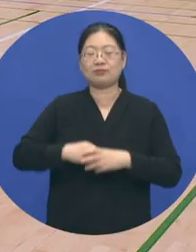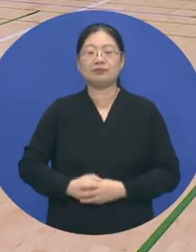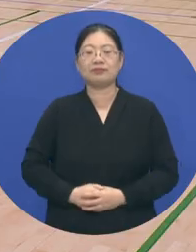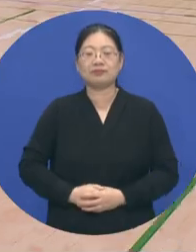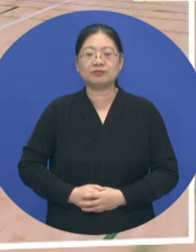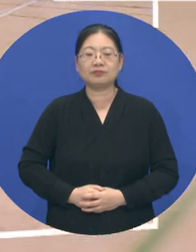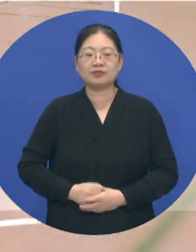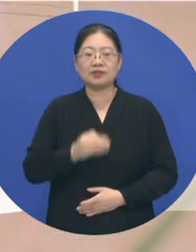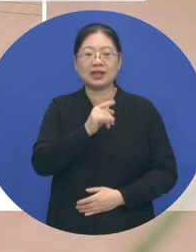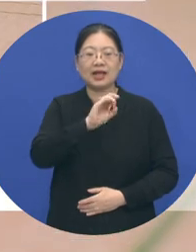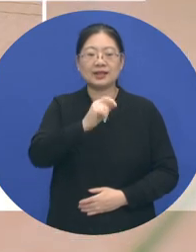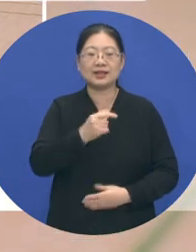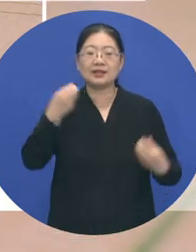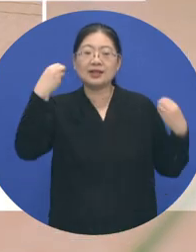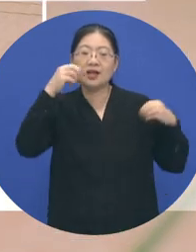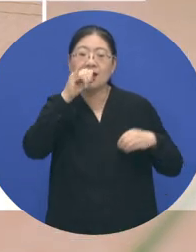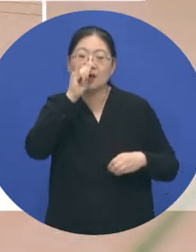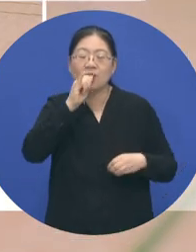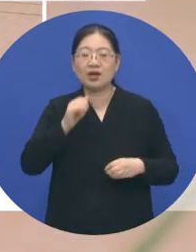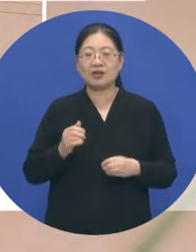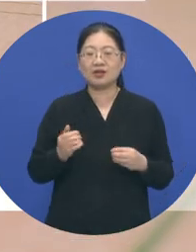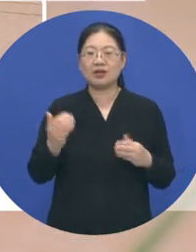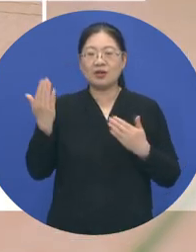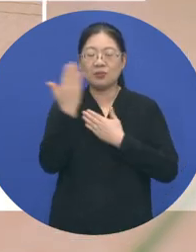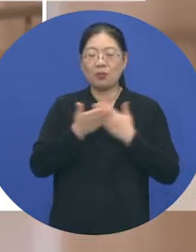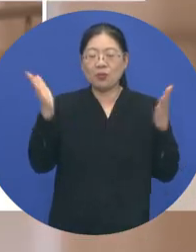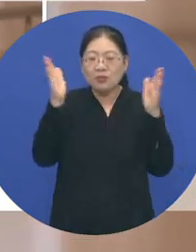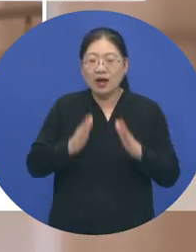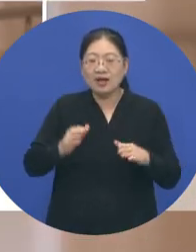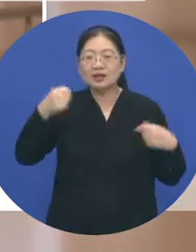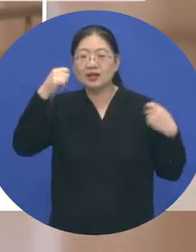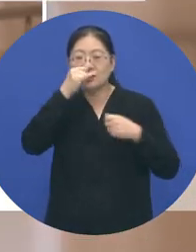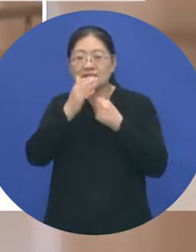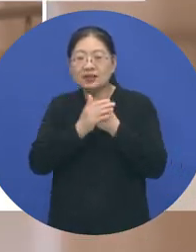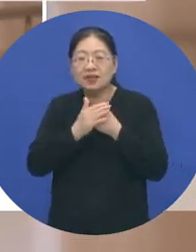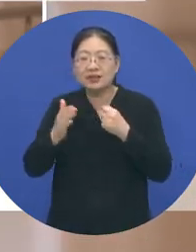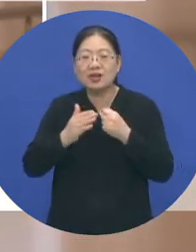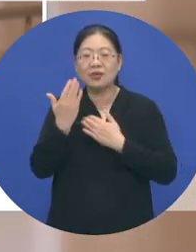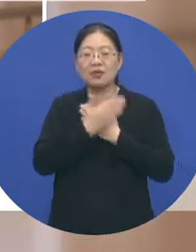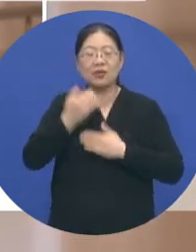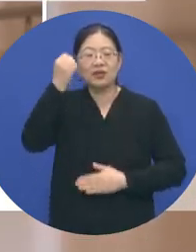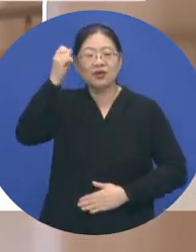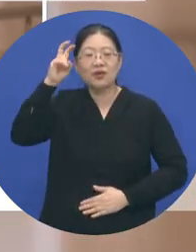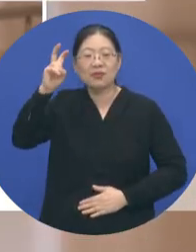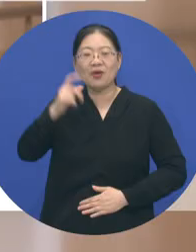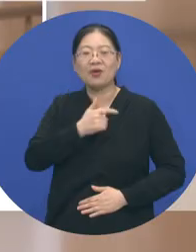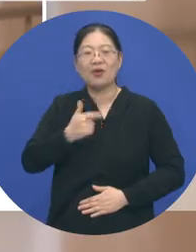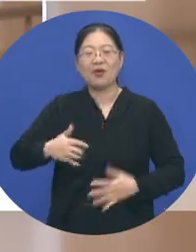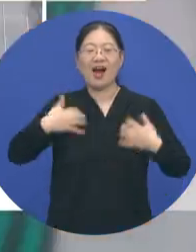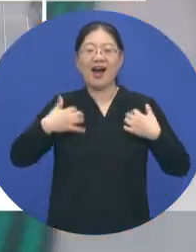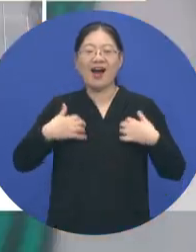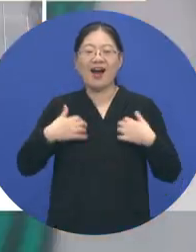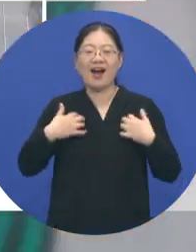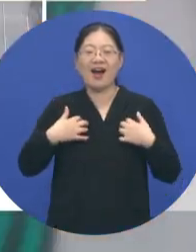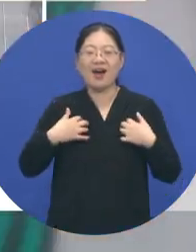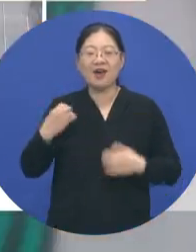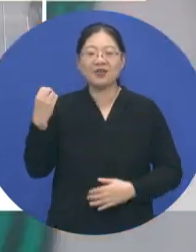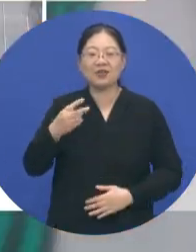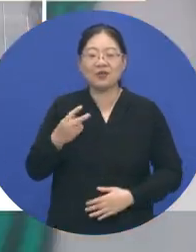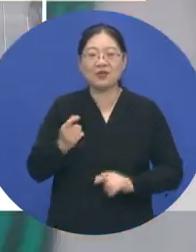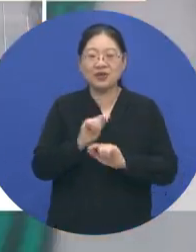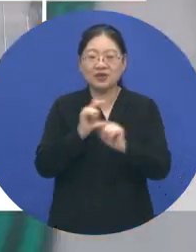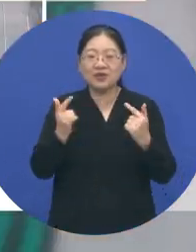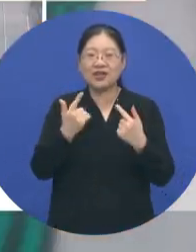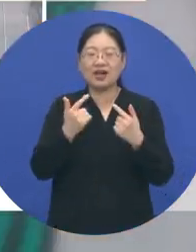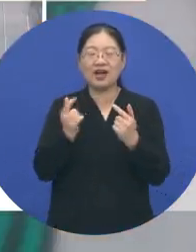있습니다. 라인 댄스도 하고 또 다이어트 댄스도 하니까 몸이 조금 기억을 하나 봐요. 그래서 너무 재미있게 하고 또